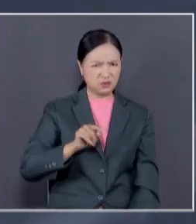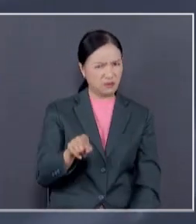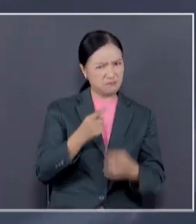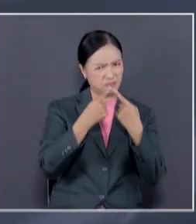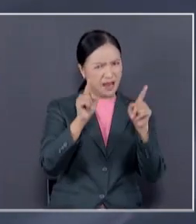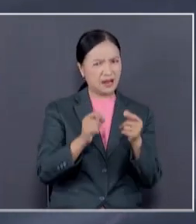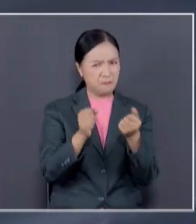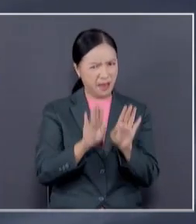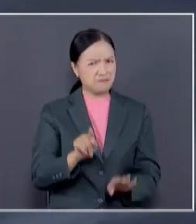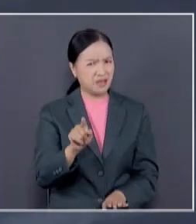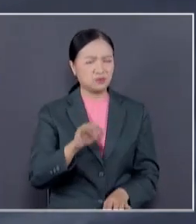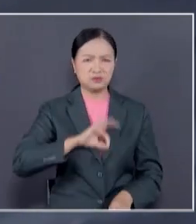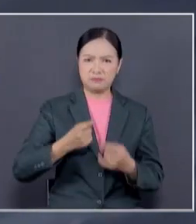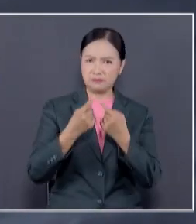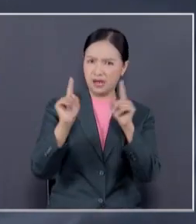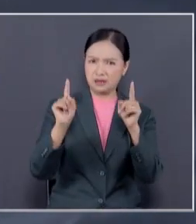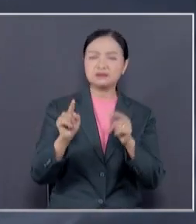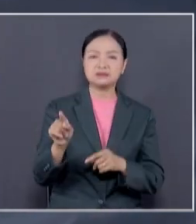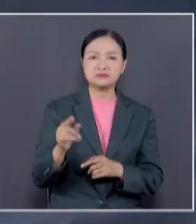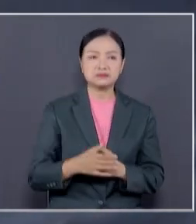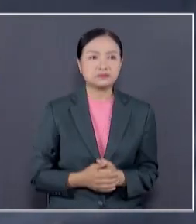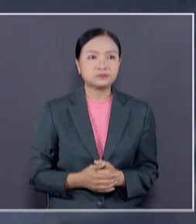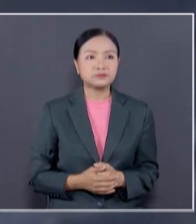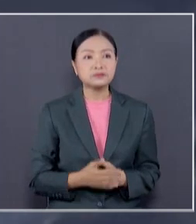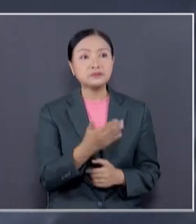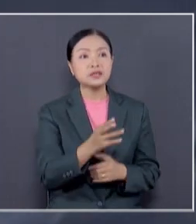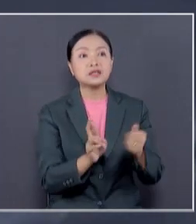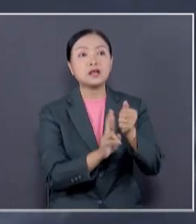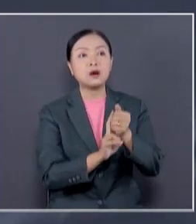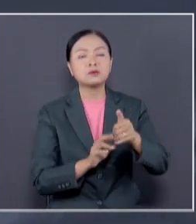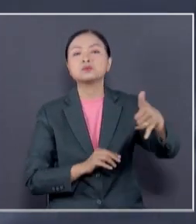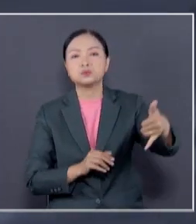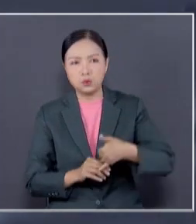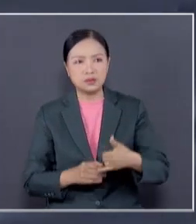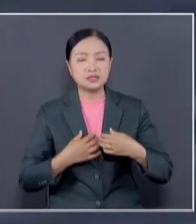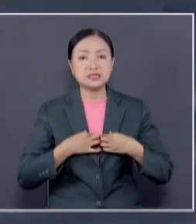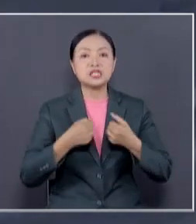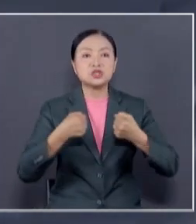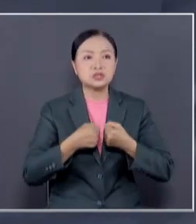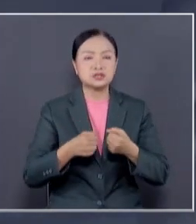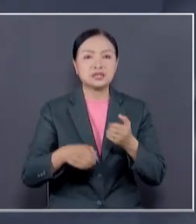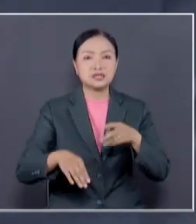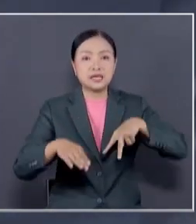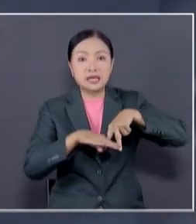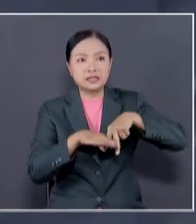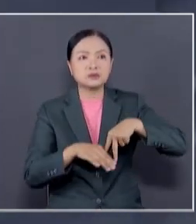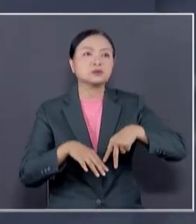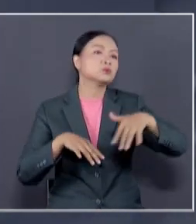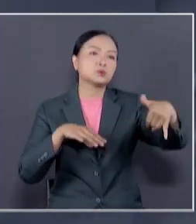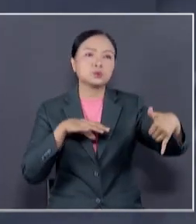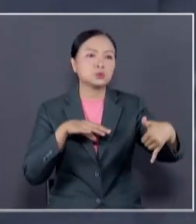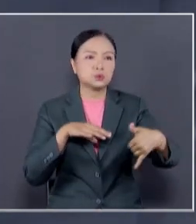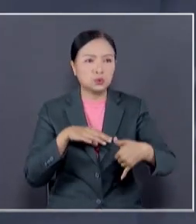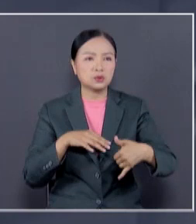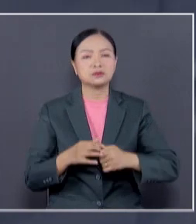อกแบบนี้ซึ่งอย่างที่เมื่อวานนี้คนบอกฮะบิ๊กโจ๊กลงมาเสื้อยืดกางเกงขาสั้นก็คือชุดนอนเลยละฮะบางคนก็แซวบอกชุดนอ